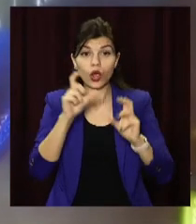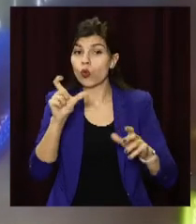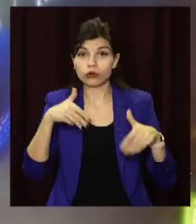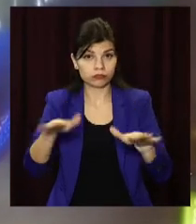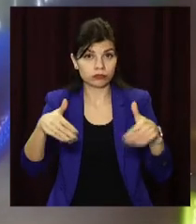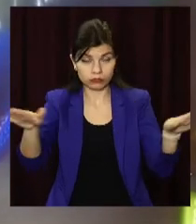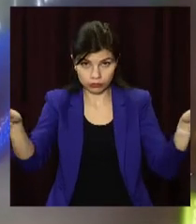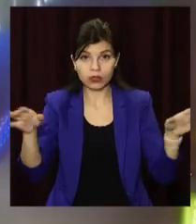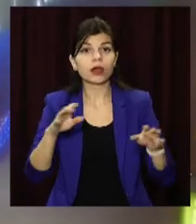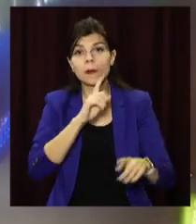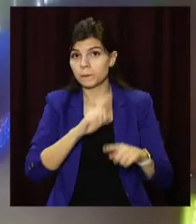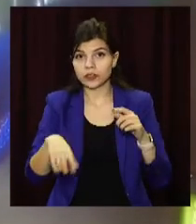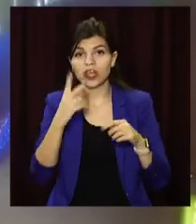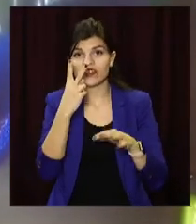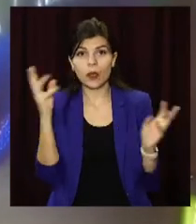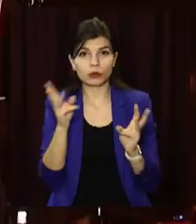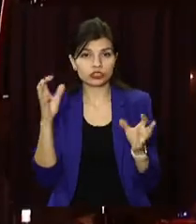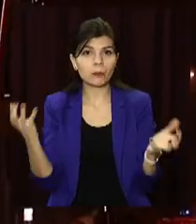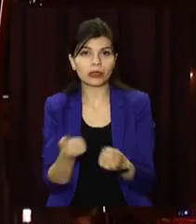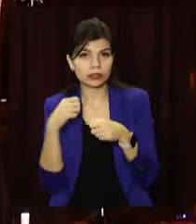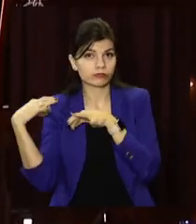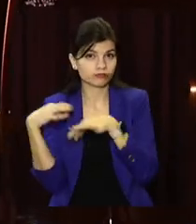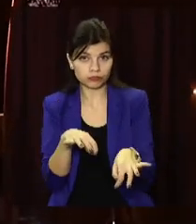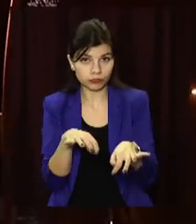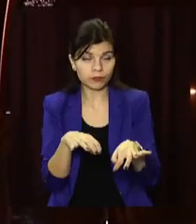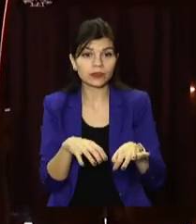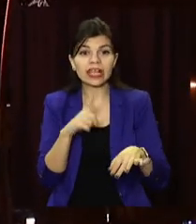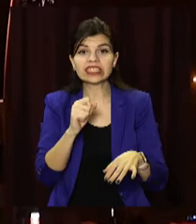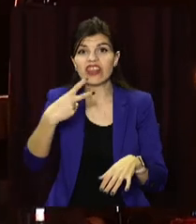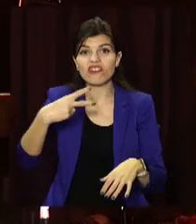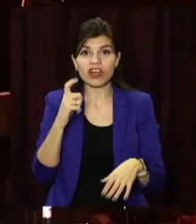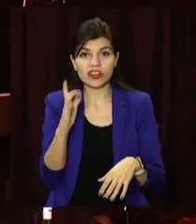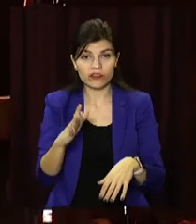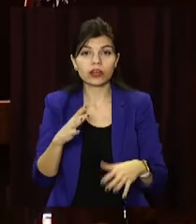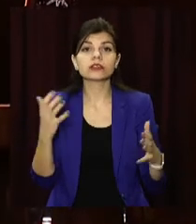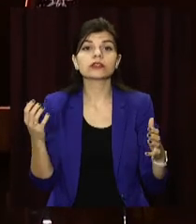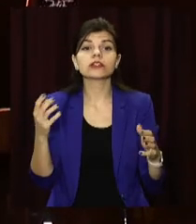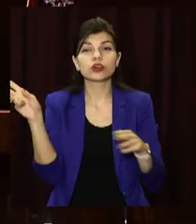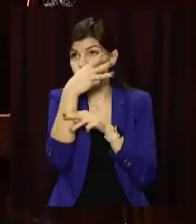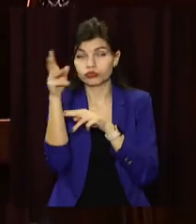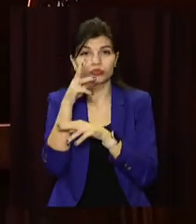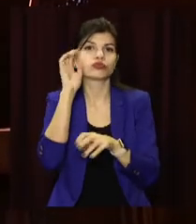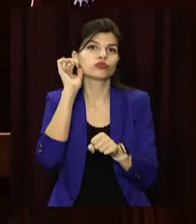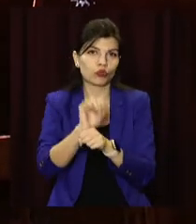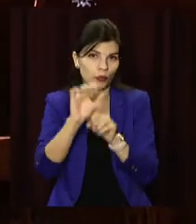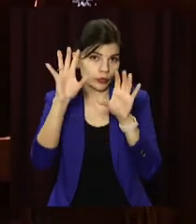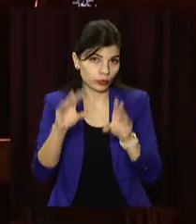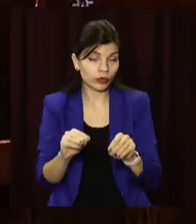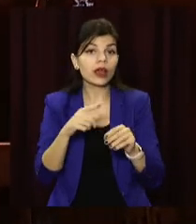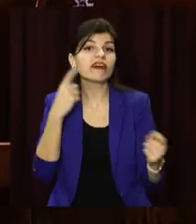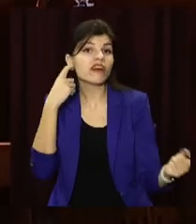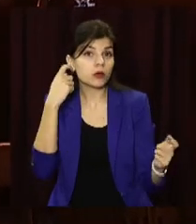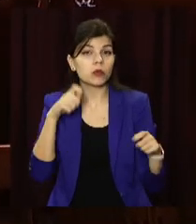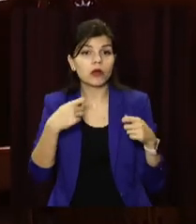На місце події миттєво прибули дві пожежно-рятувальні частини. Вже за 20 хвилин ДСНСники приборкали полум'я. За інформацією